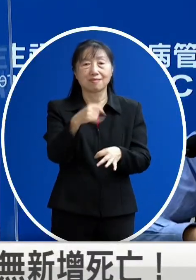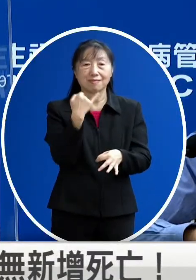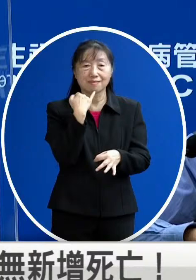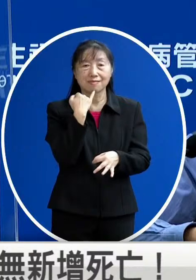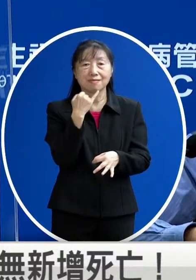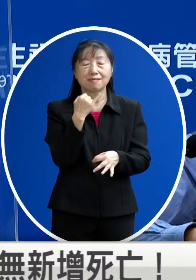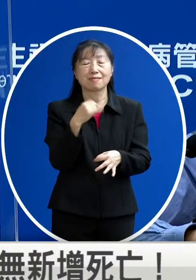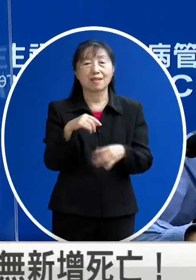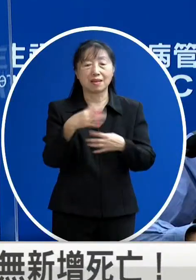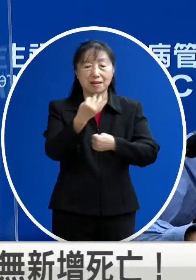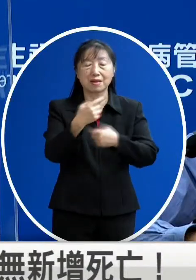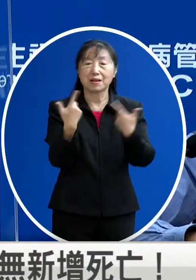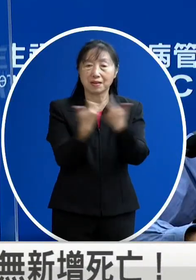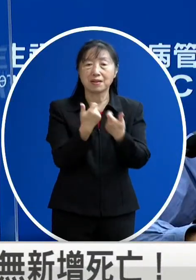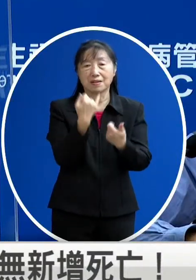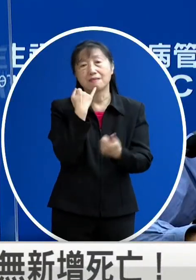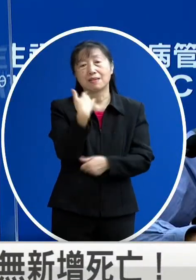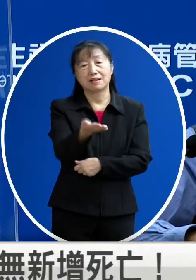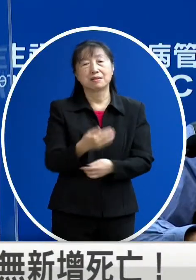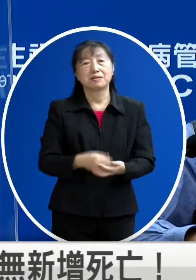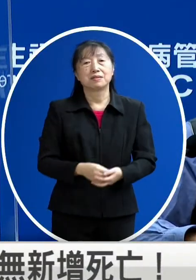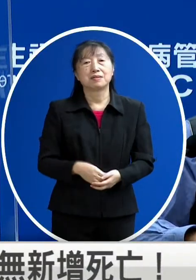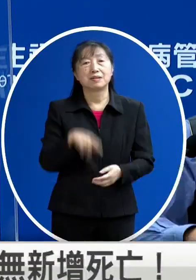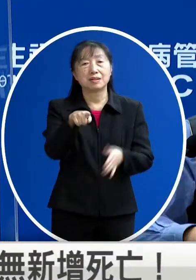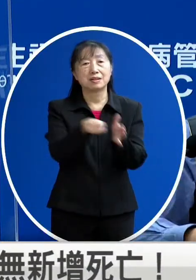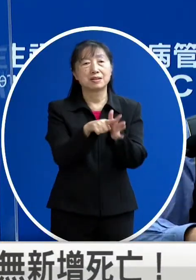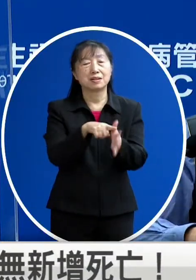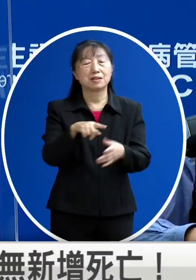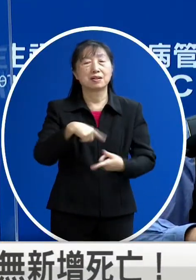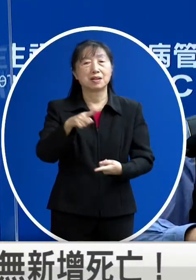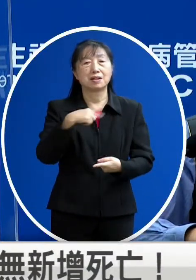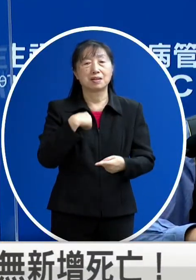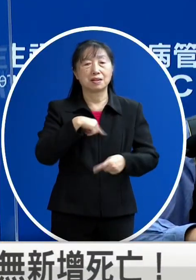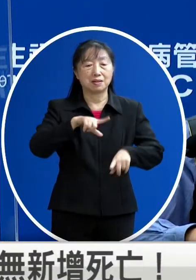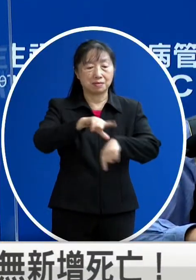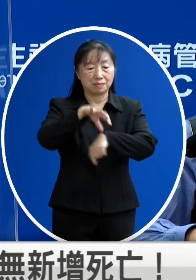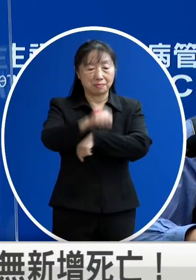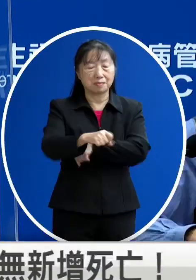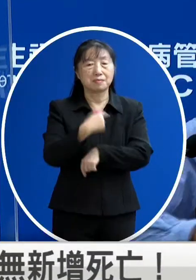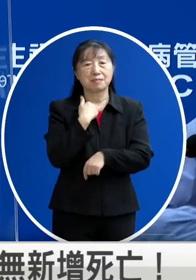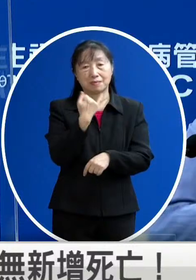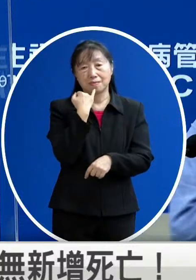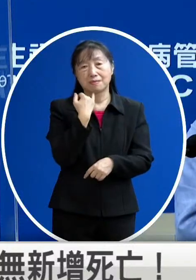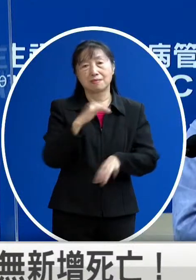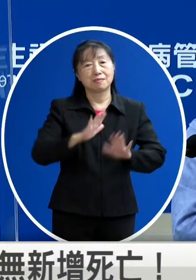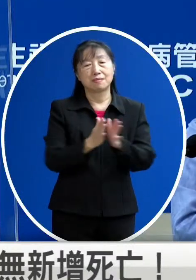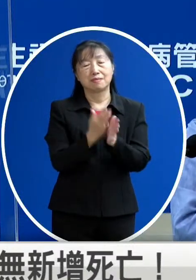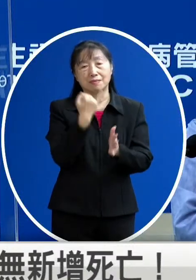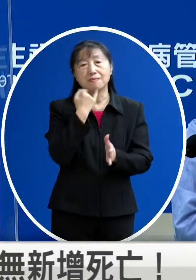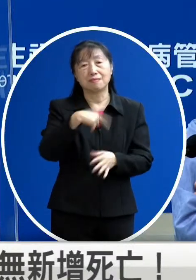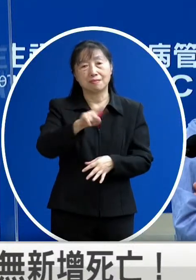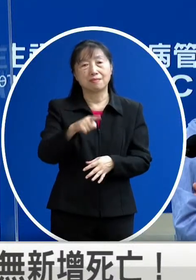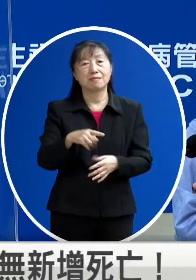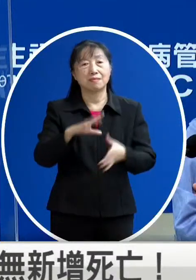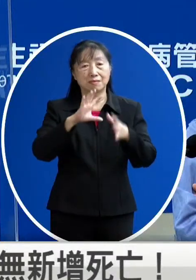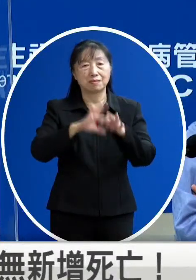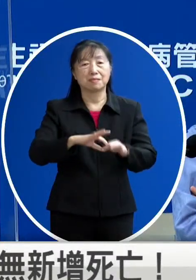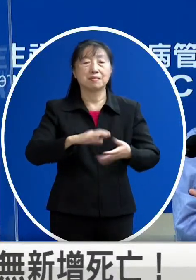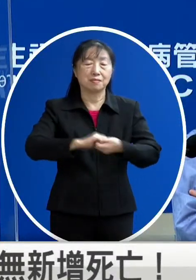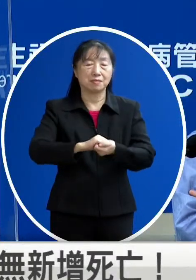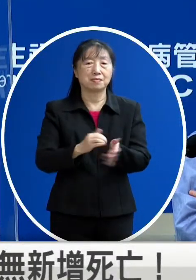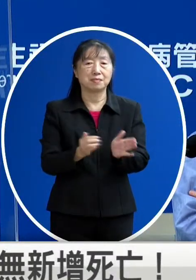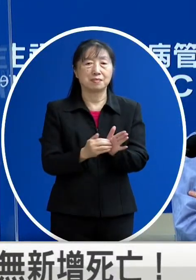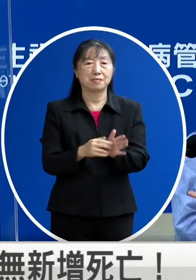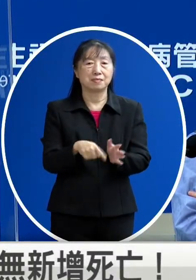尽快啊，可以不要加重大家的负担，又可以及时的提供，哦，那我们就决定快一点。